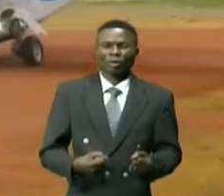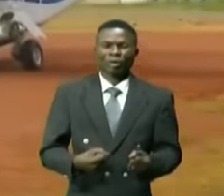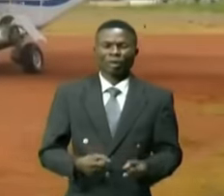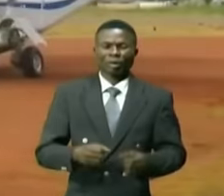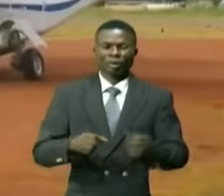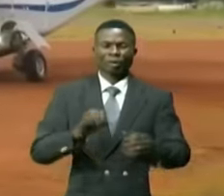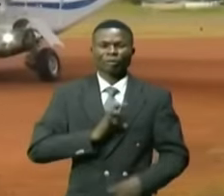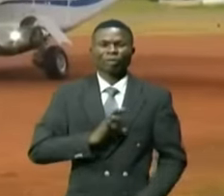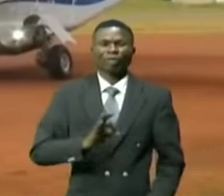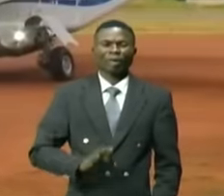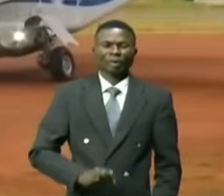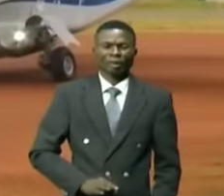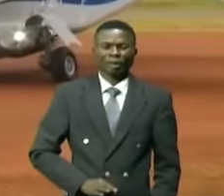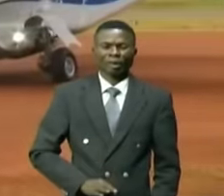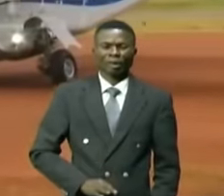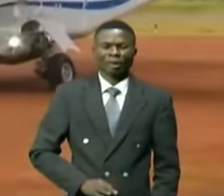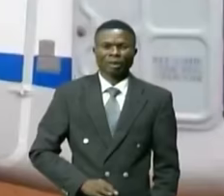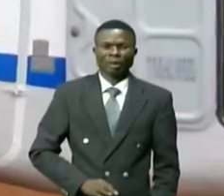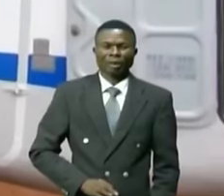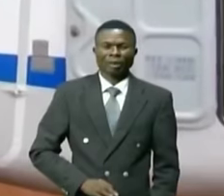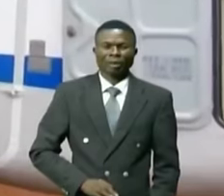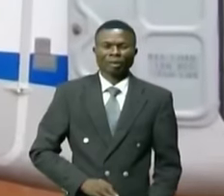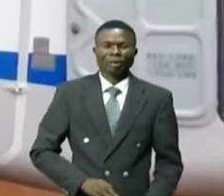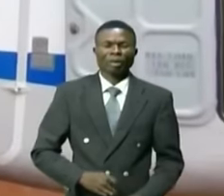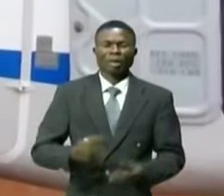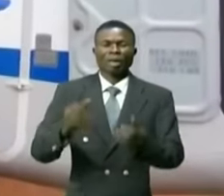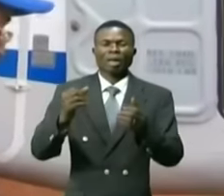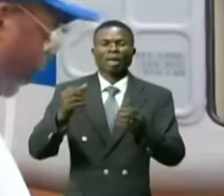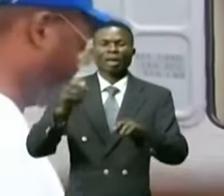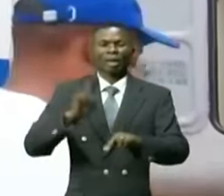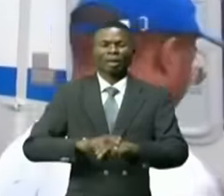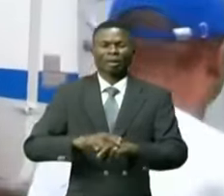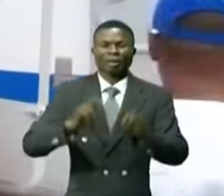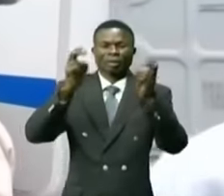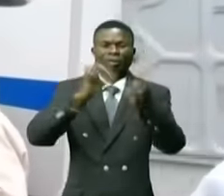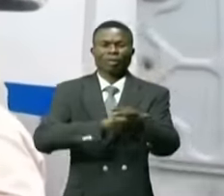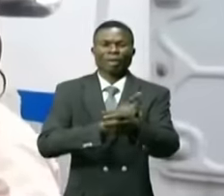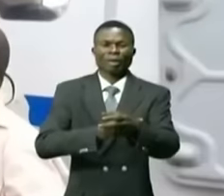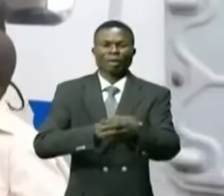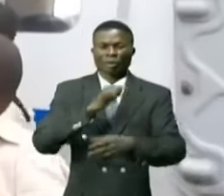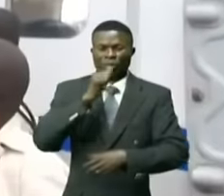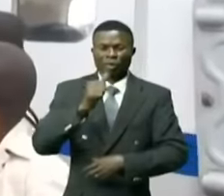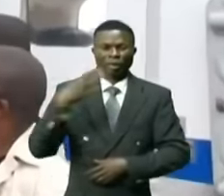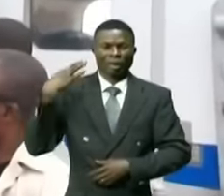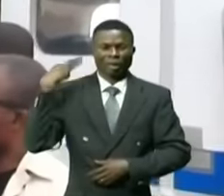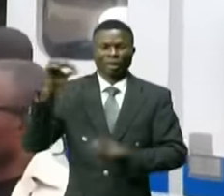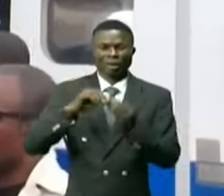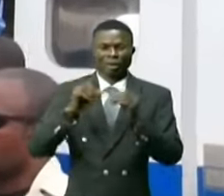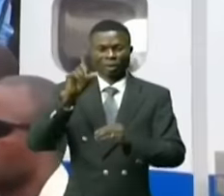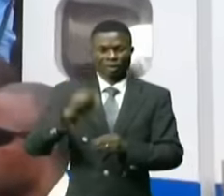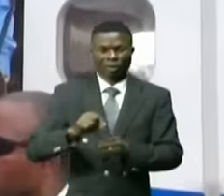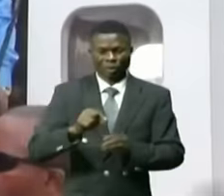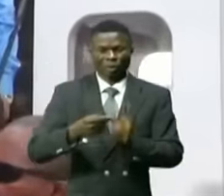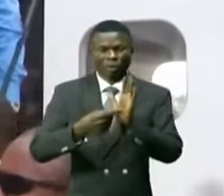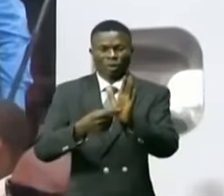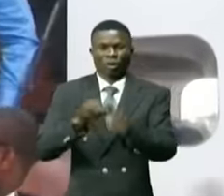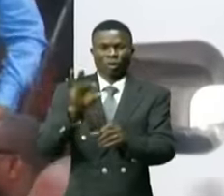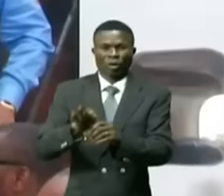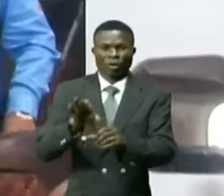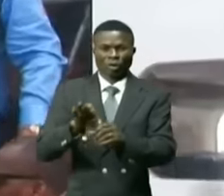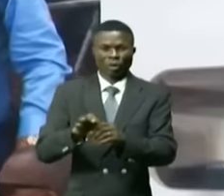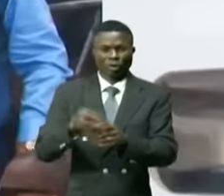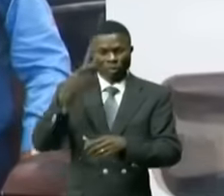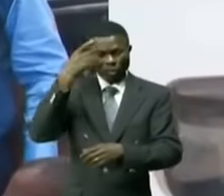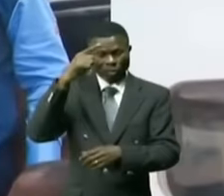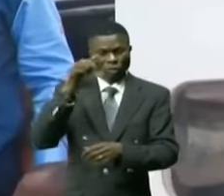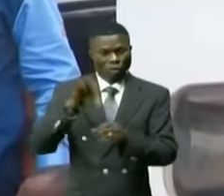Félix Antoine Tshisekedi Tshilombo ne s'est pas seulement arrêté à Goma. Le candidat numéro 20 qui se représente aux urnes en vue